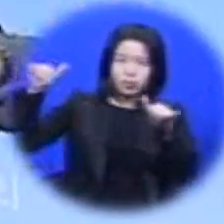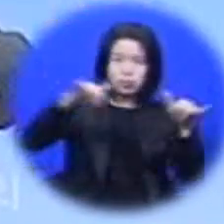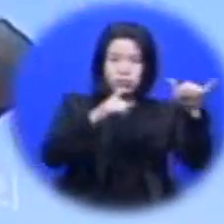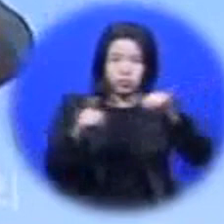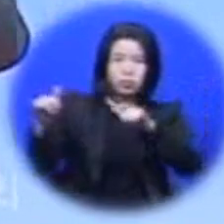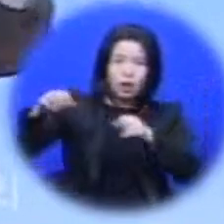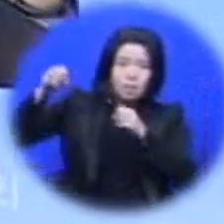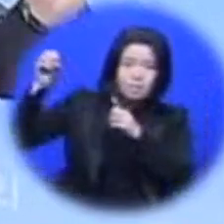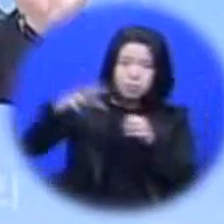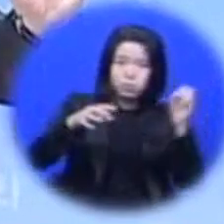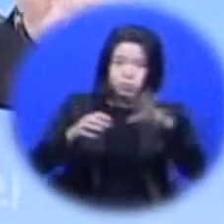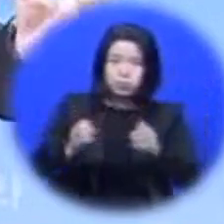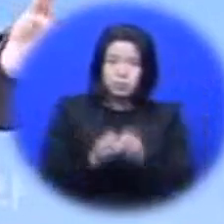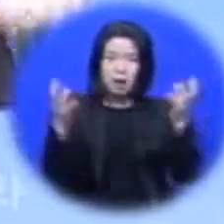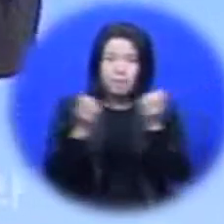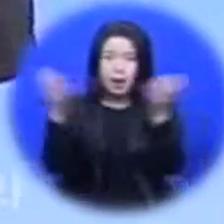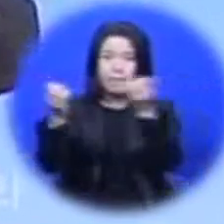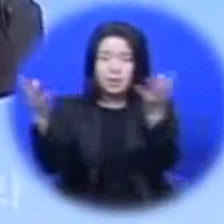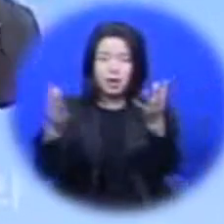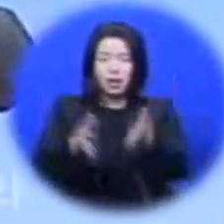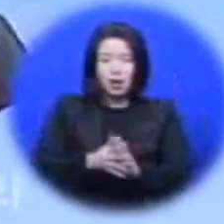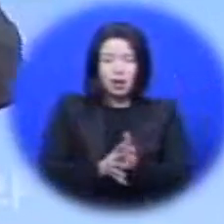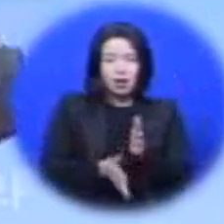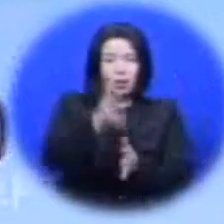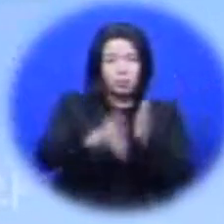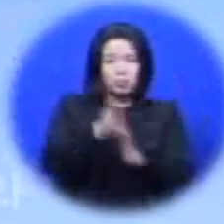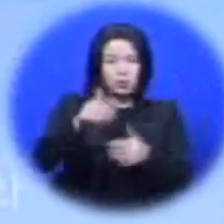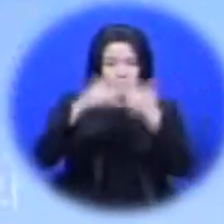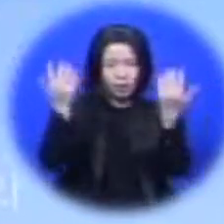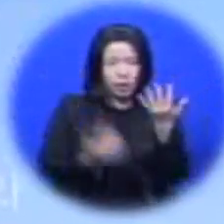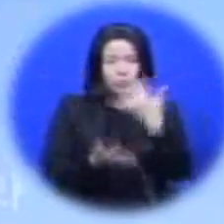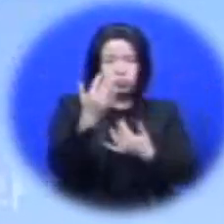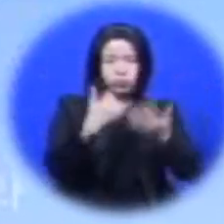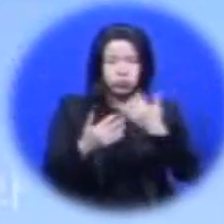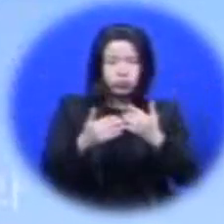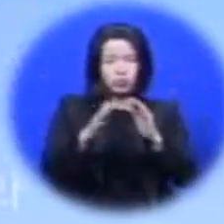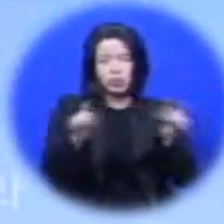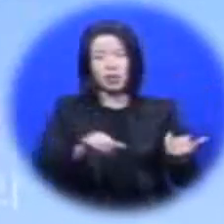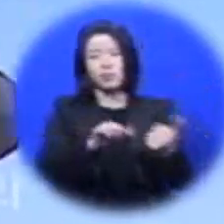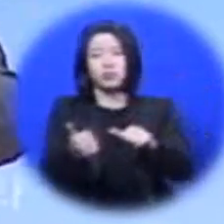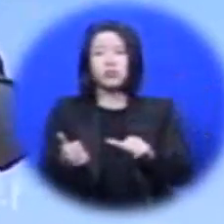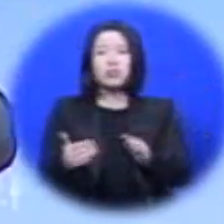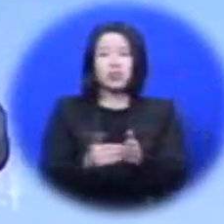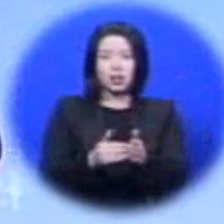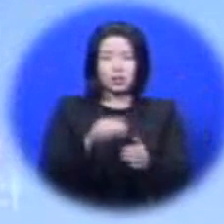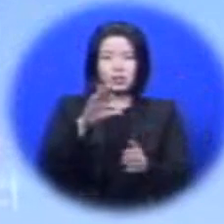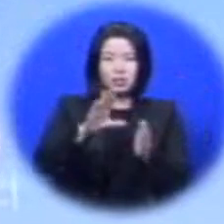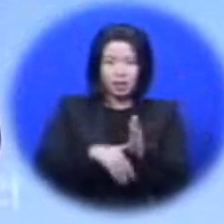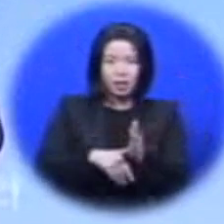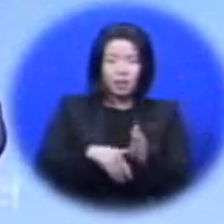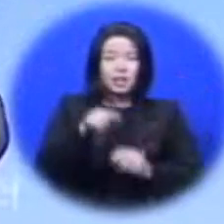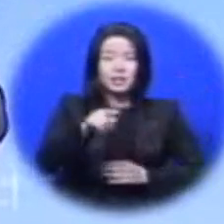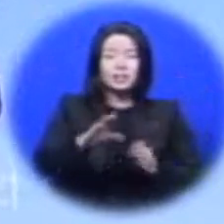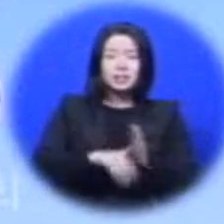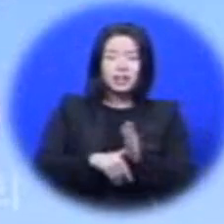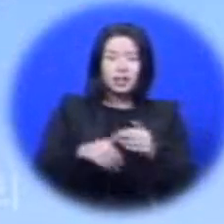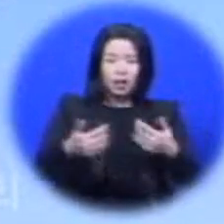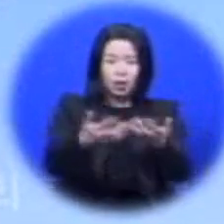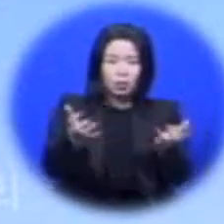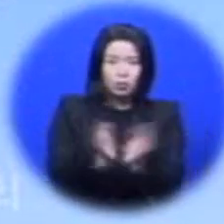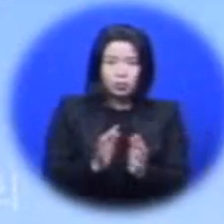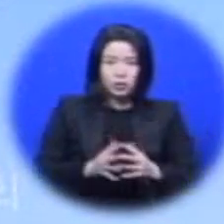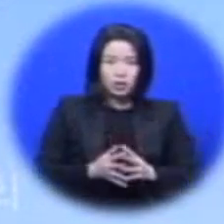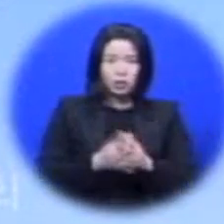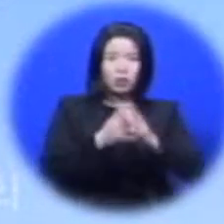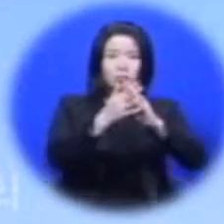없을 정도로 폭격을 맞아서 다 불타고 사람이 죽어가는데 거기 그때에 이 공동체 건물을 지어야